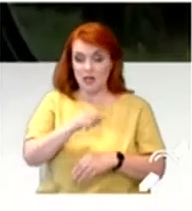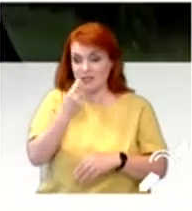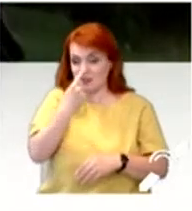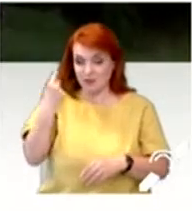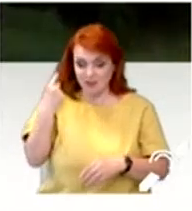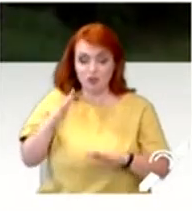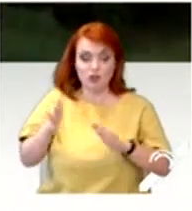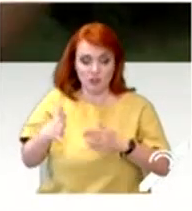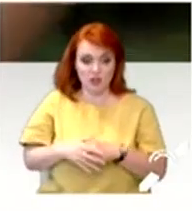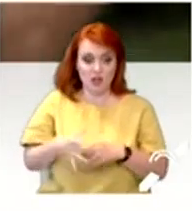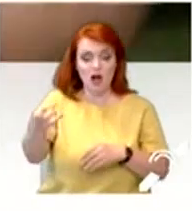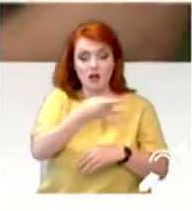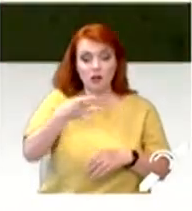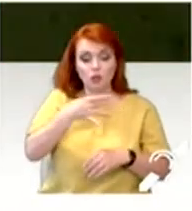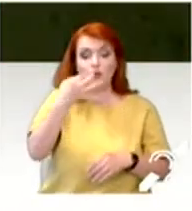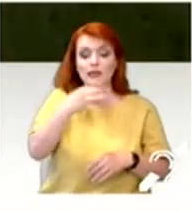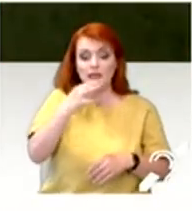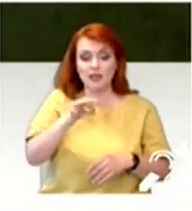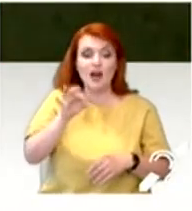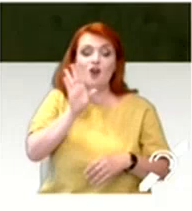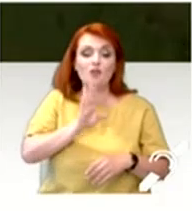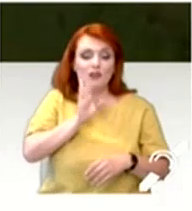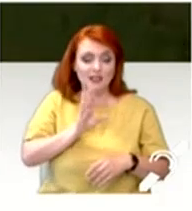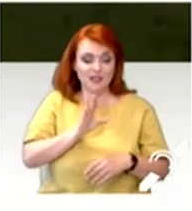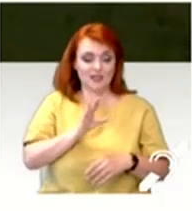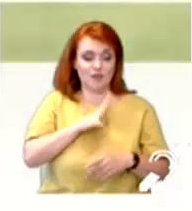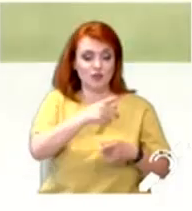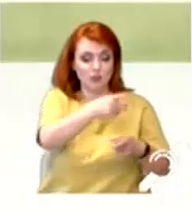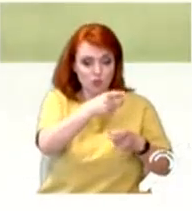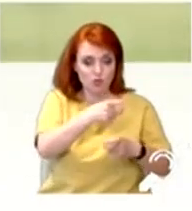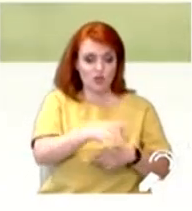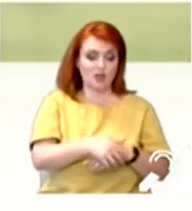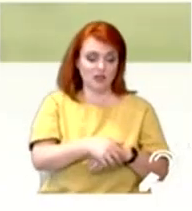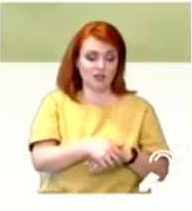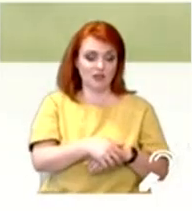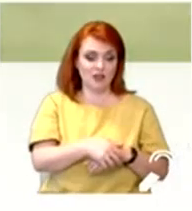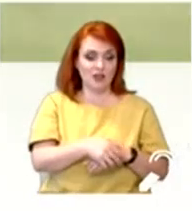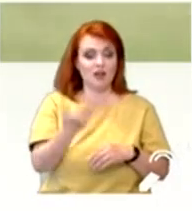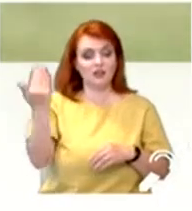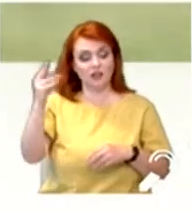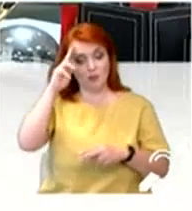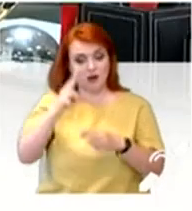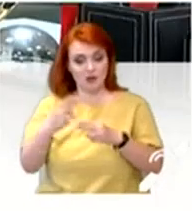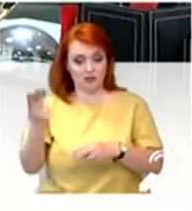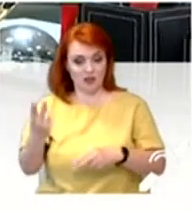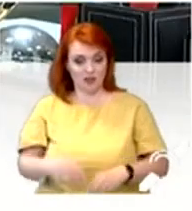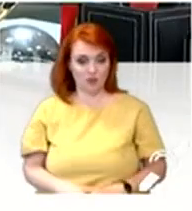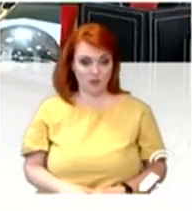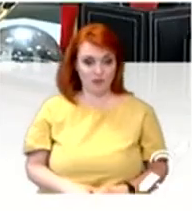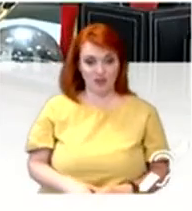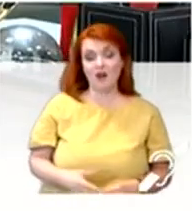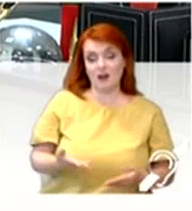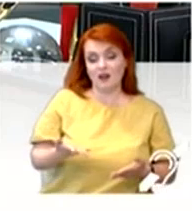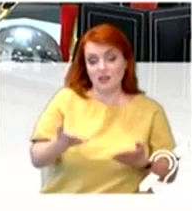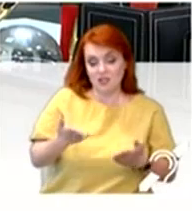recent incident s-a produs în raionul Edineț. O fetiță a fost împușcată cu o armă pneumatică de către verișorul ei. Este o neglijență